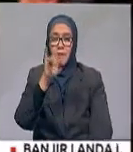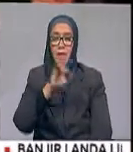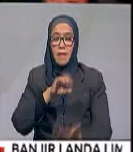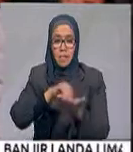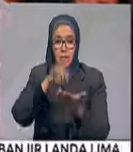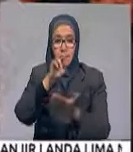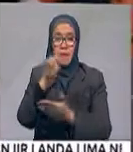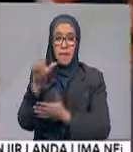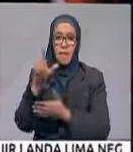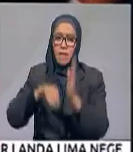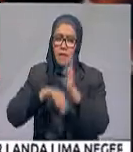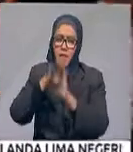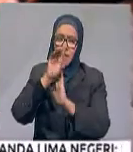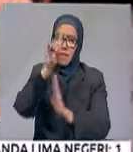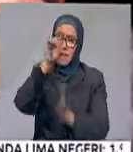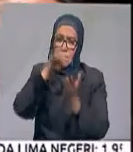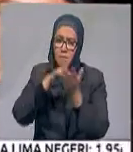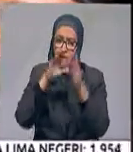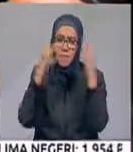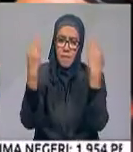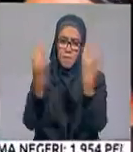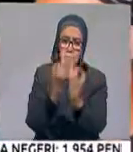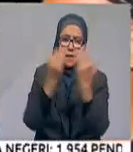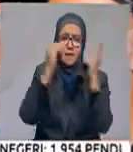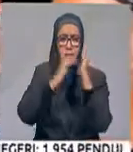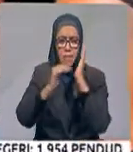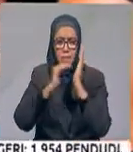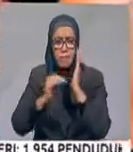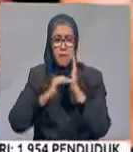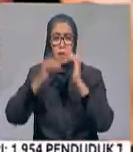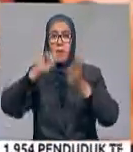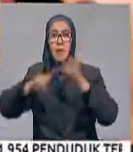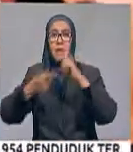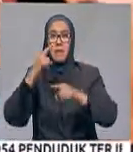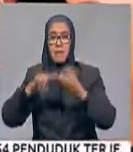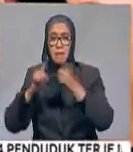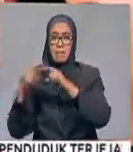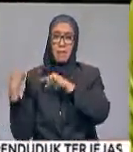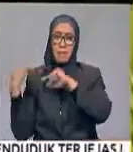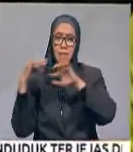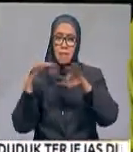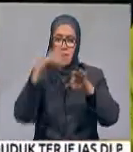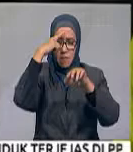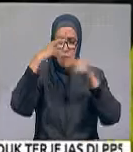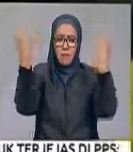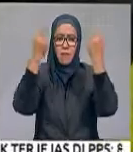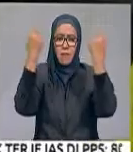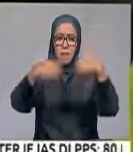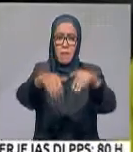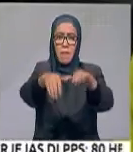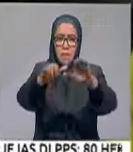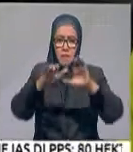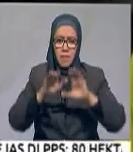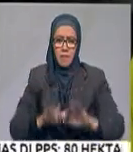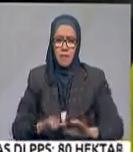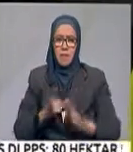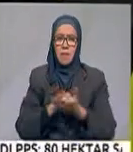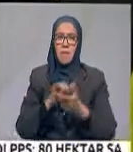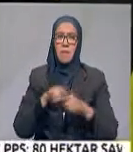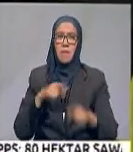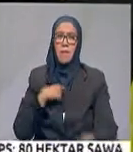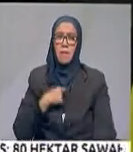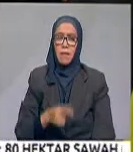Kira-kira 1,000 orang keluarga, sanak saudara dan sahabat handai hadir pada majlis pengkebumian ini. Allahyarham atau lebih